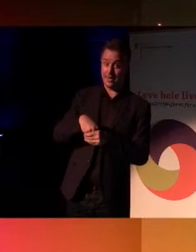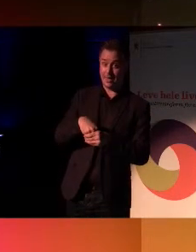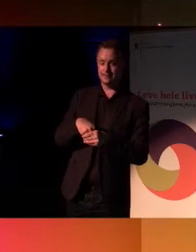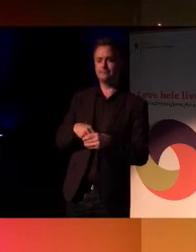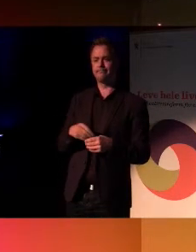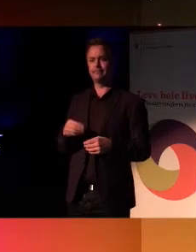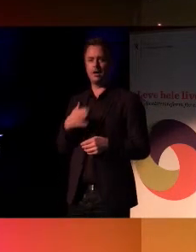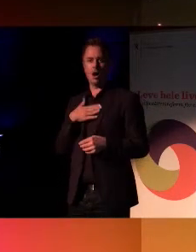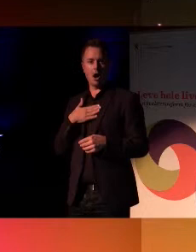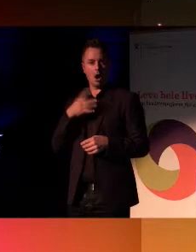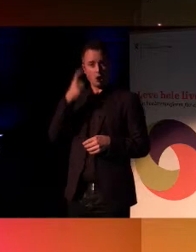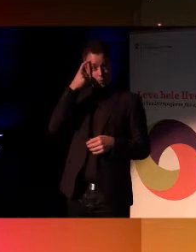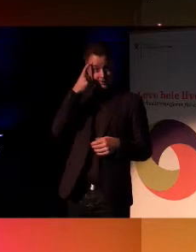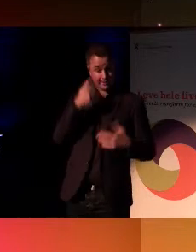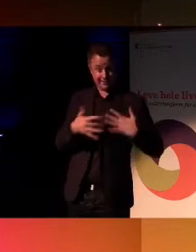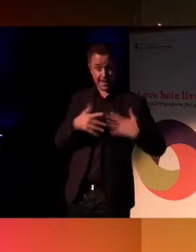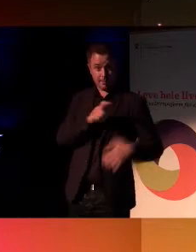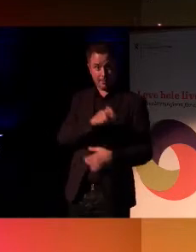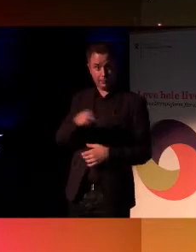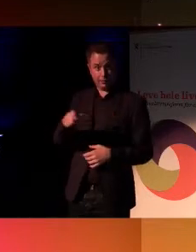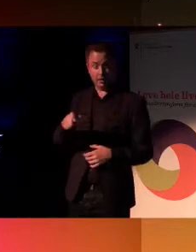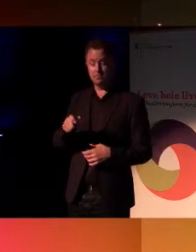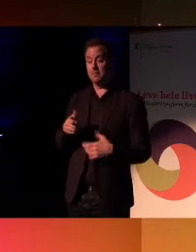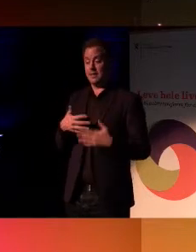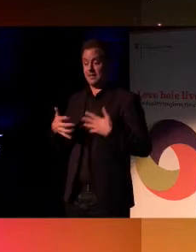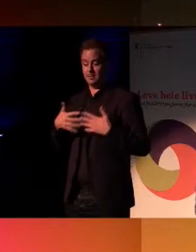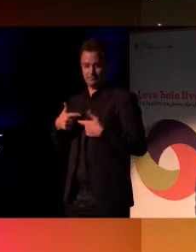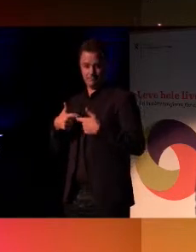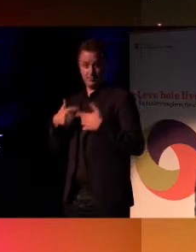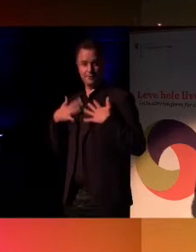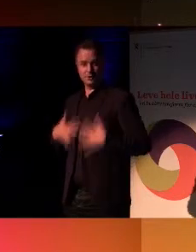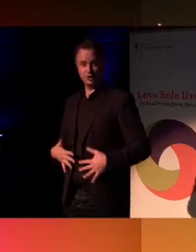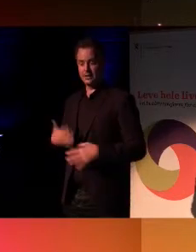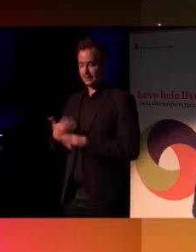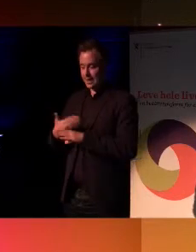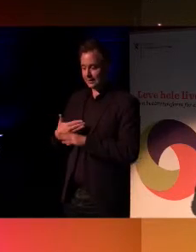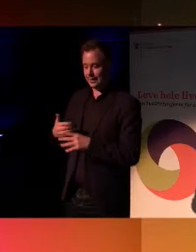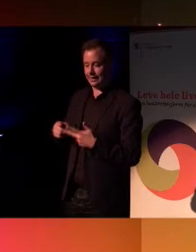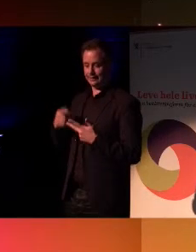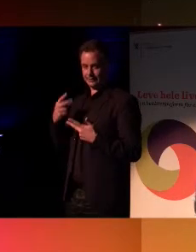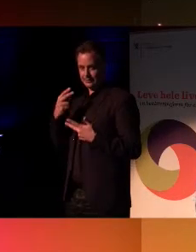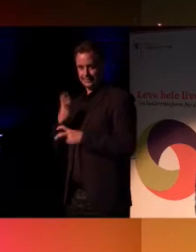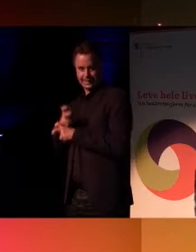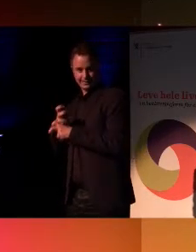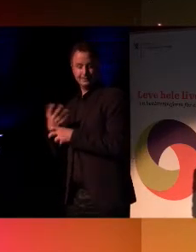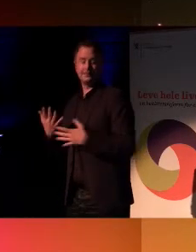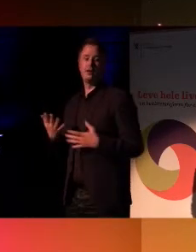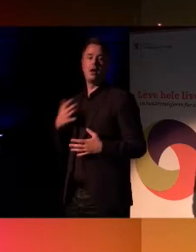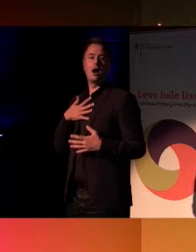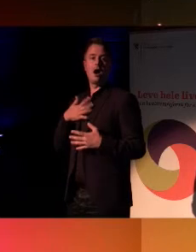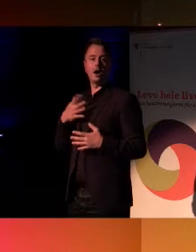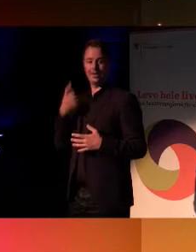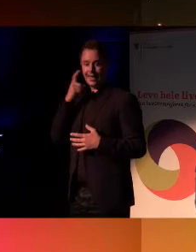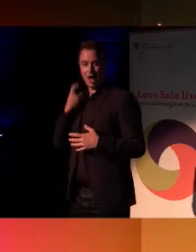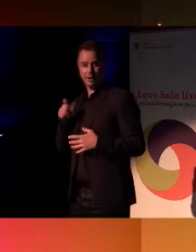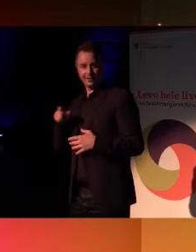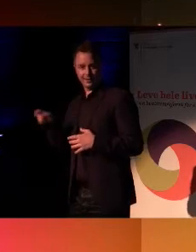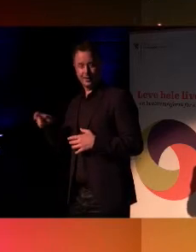kognitiv terapeuter, terapeuter for den fysiske trening og testingen. Vi har med oss geriater, farmasøyt,